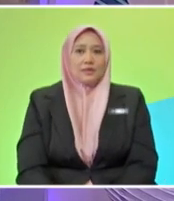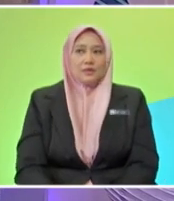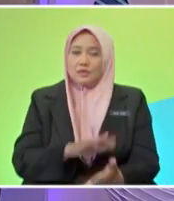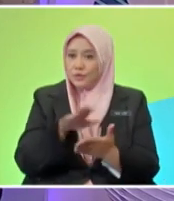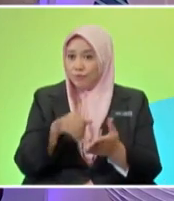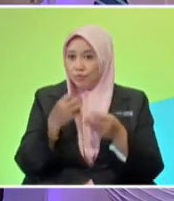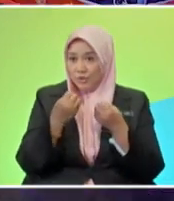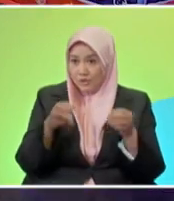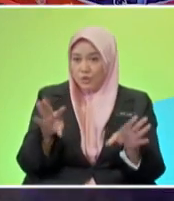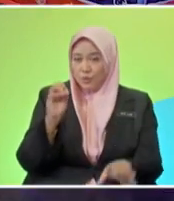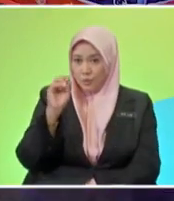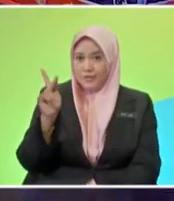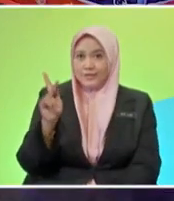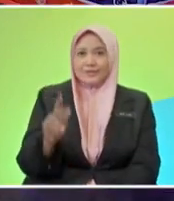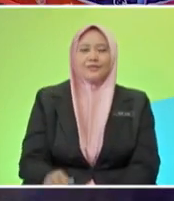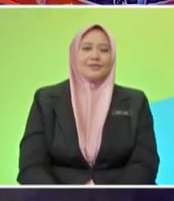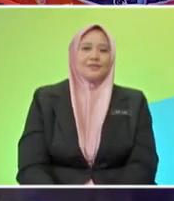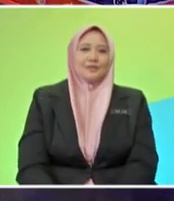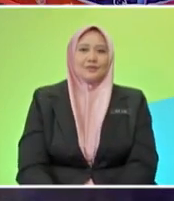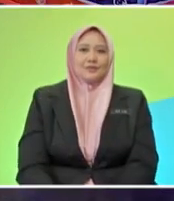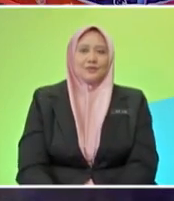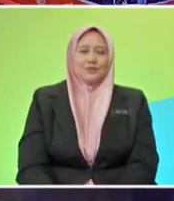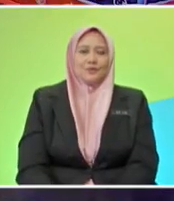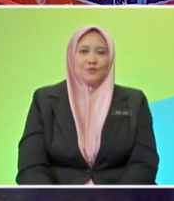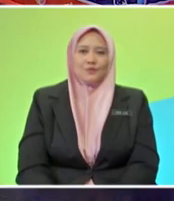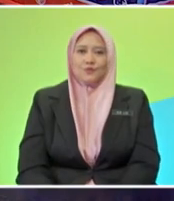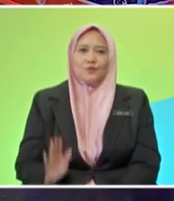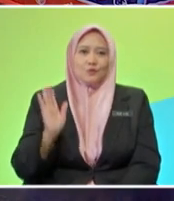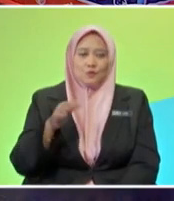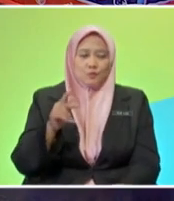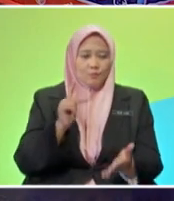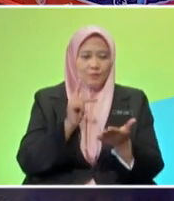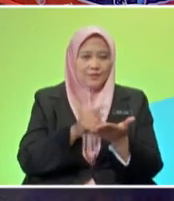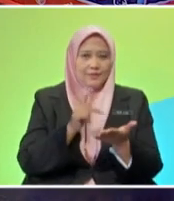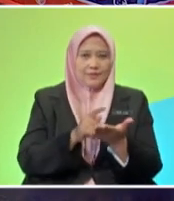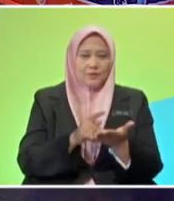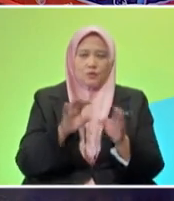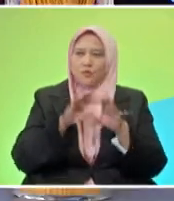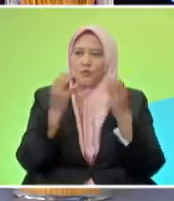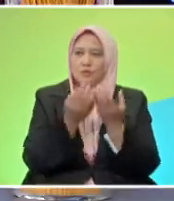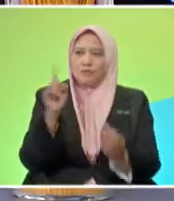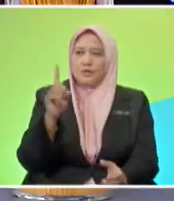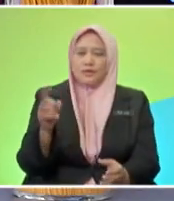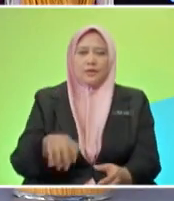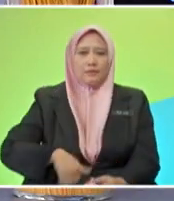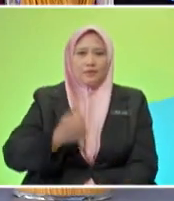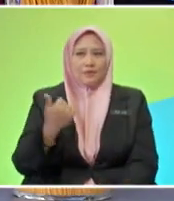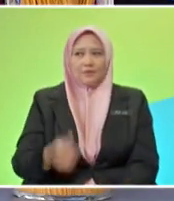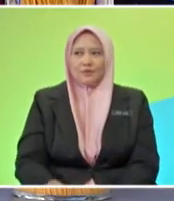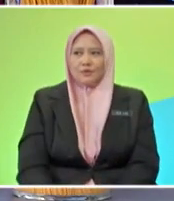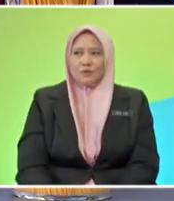anak murid-murid dalam Google Meet ni. Jadi jom kita kira kumpulan mana yang menang. Kumpulan roti mendapat